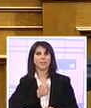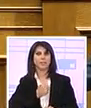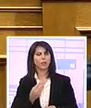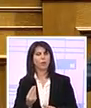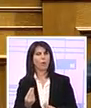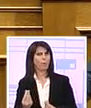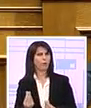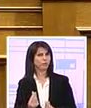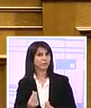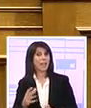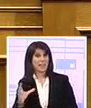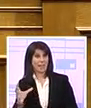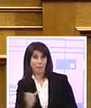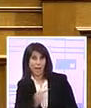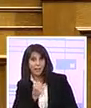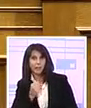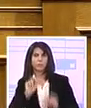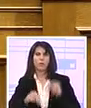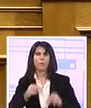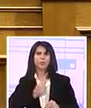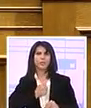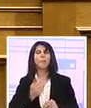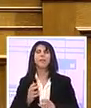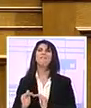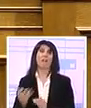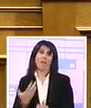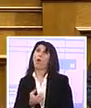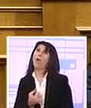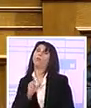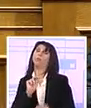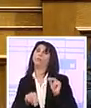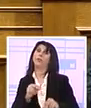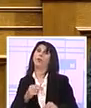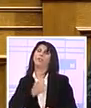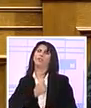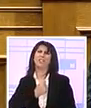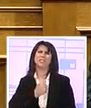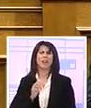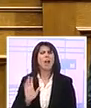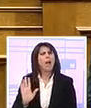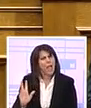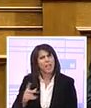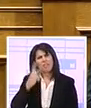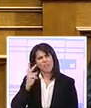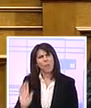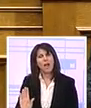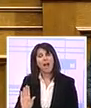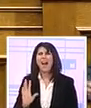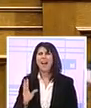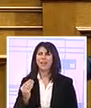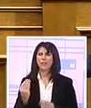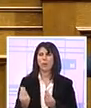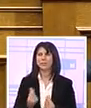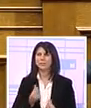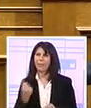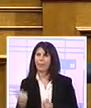εμπιστοσύνης. Δικαίωμά του να το κάνει. Όμως τα κολπάκια και οι μπλόφες είναι πια